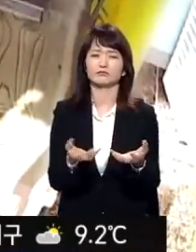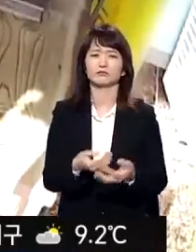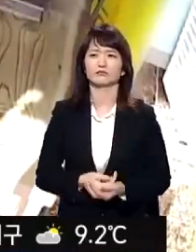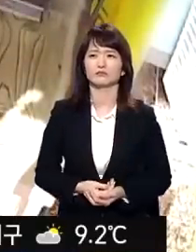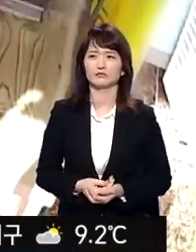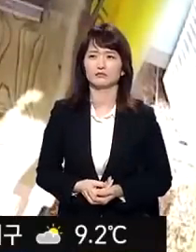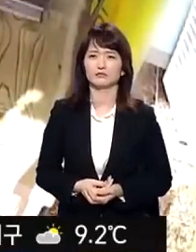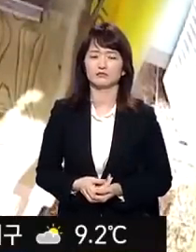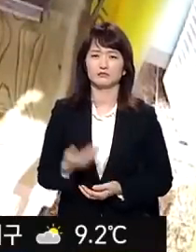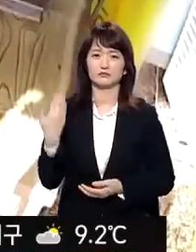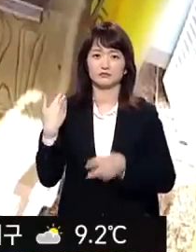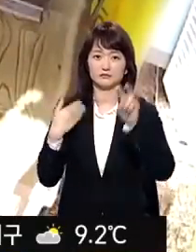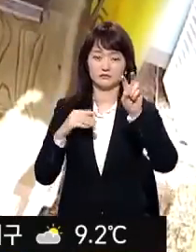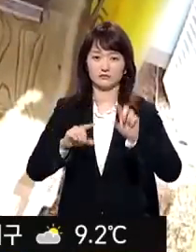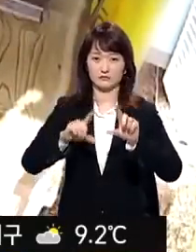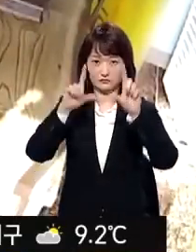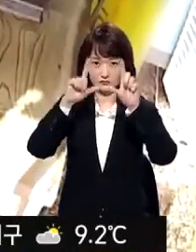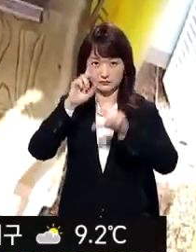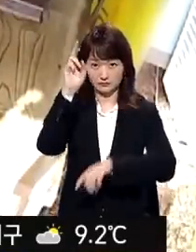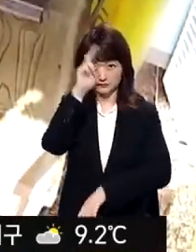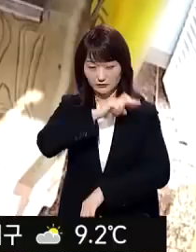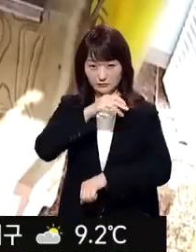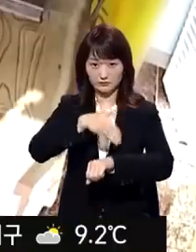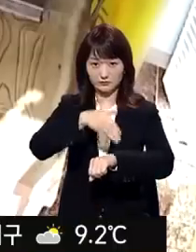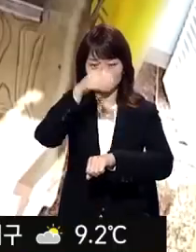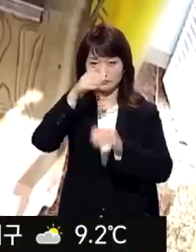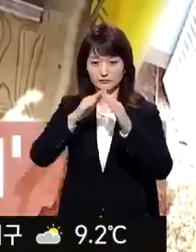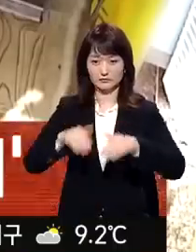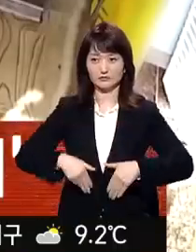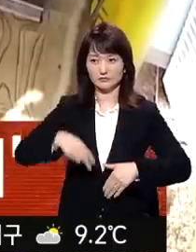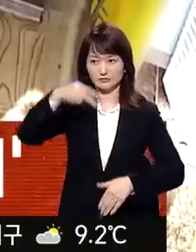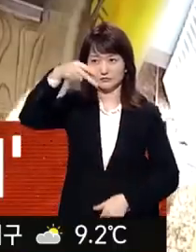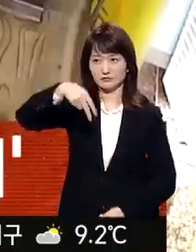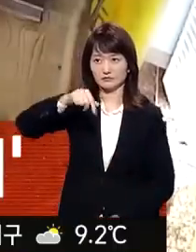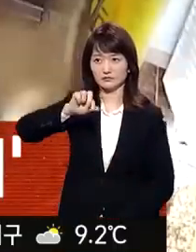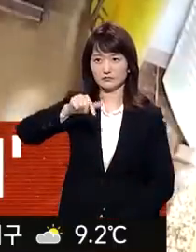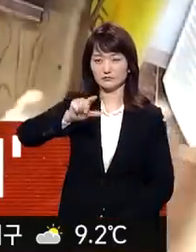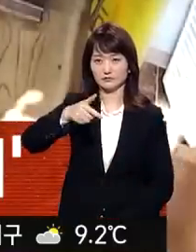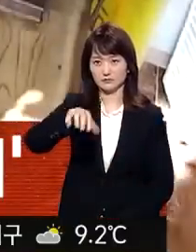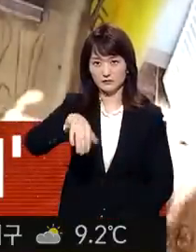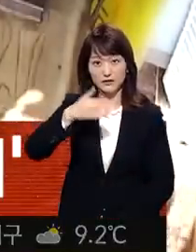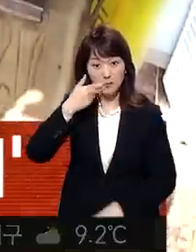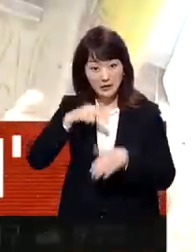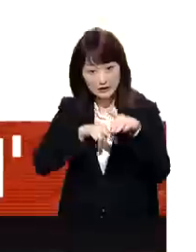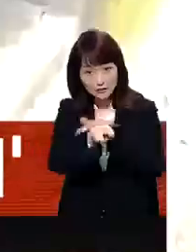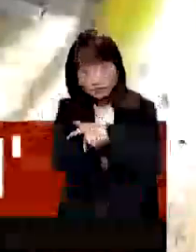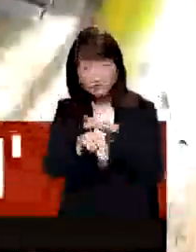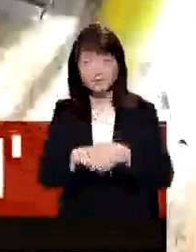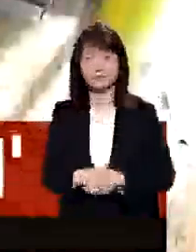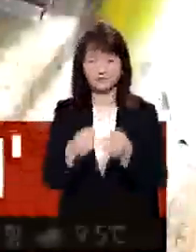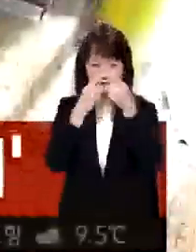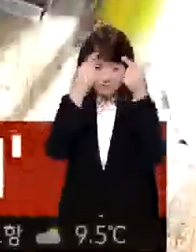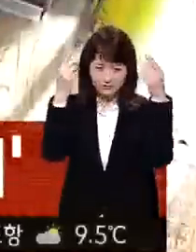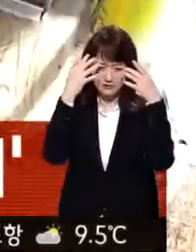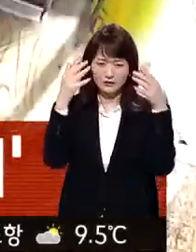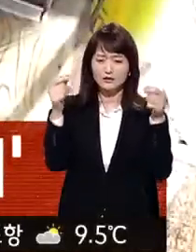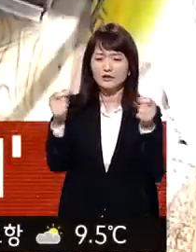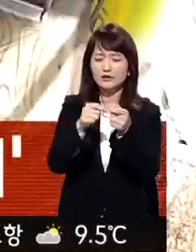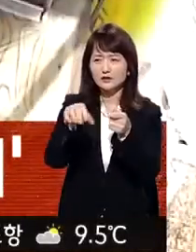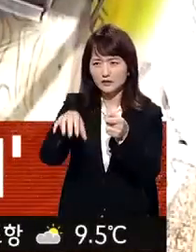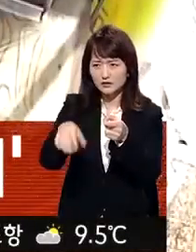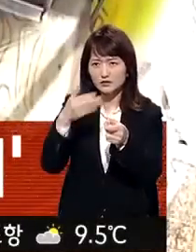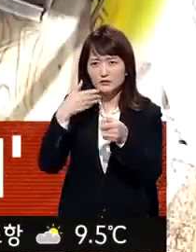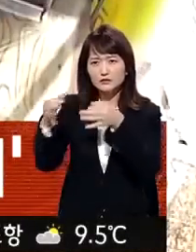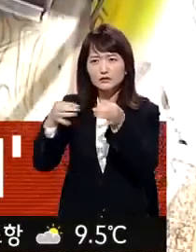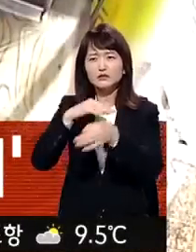네, 저게 지난 20일 아침 9시입니다. 전남 순천의 한 식당에서 발생한 먹튀 사건인데요. 여기가 대학가 근처에 있는 식당인데